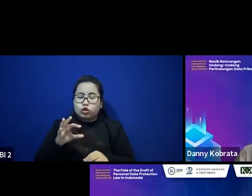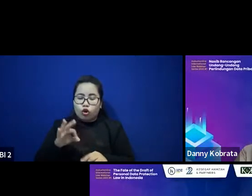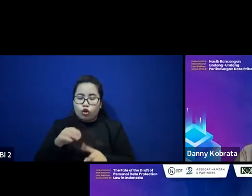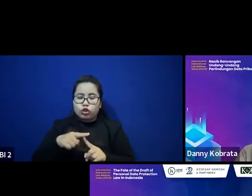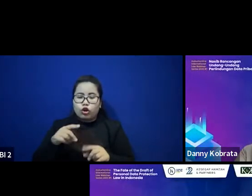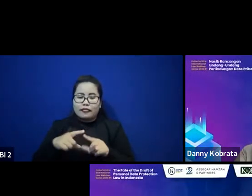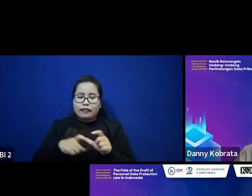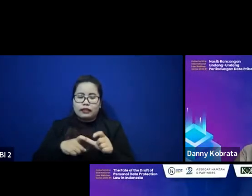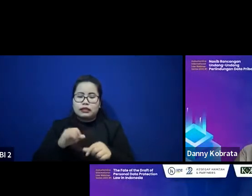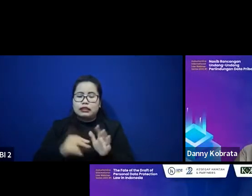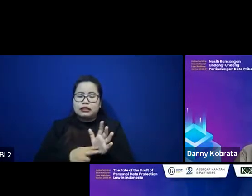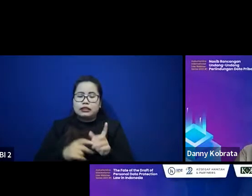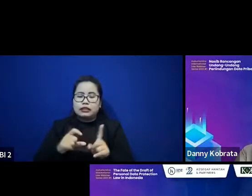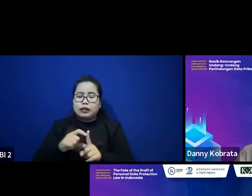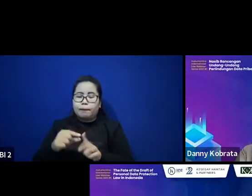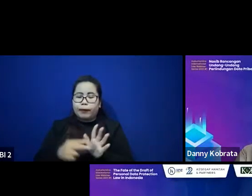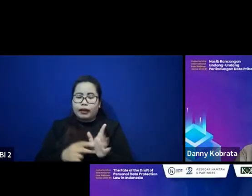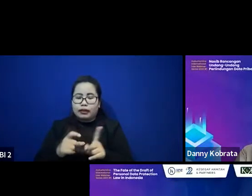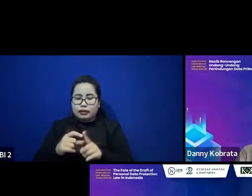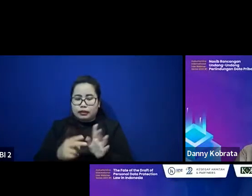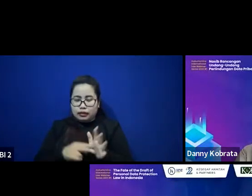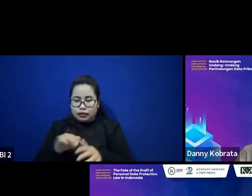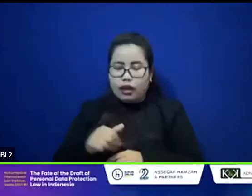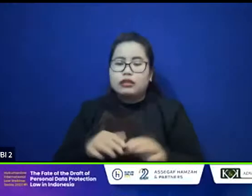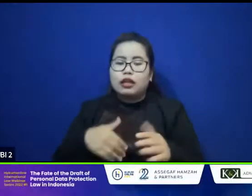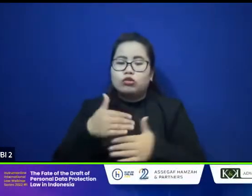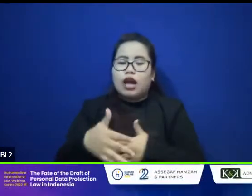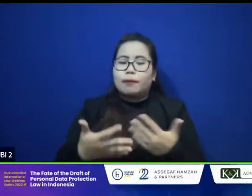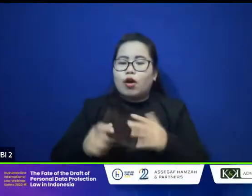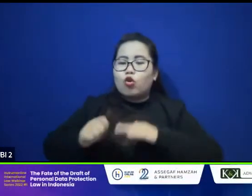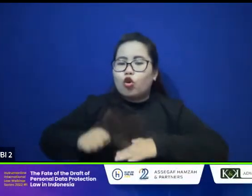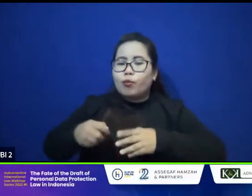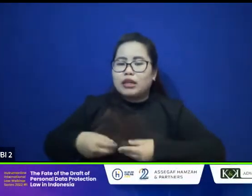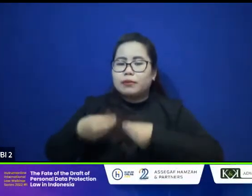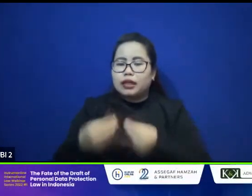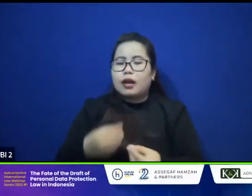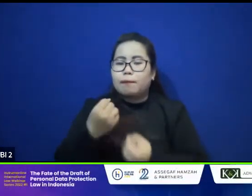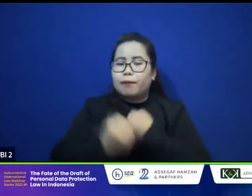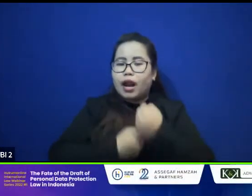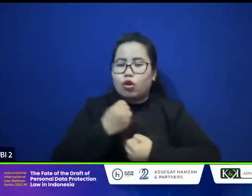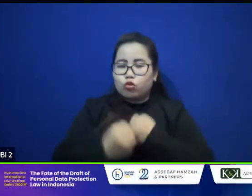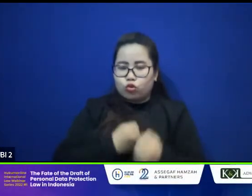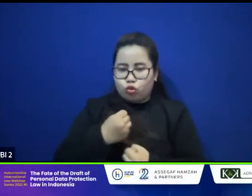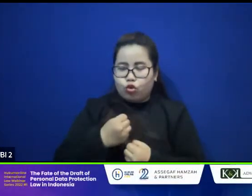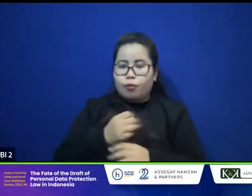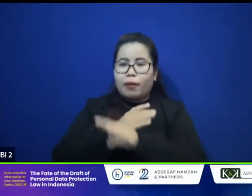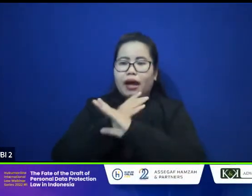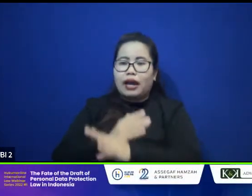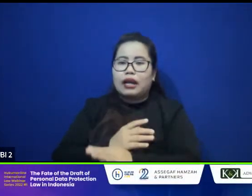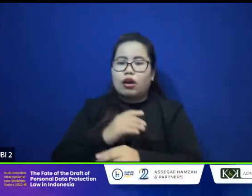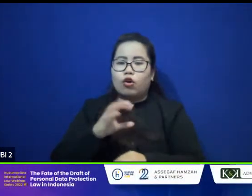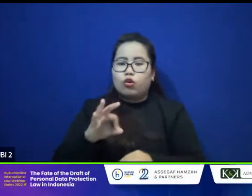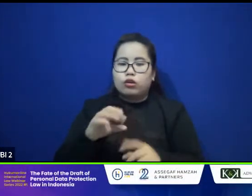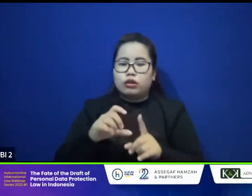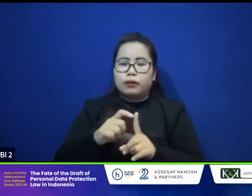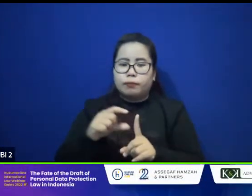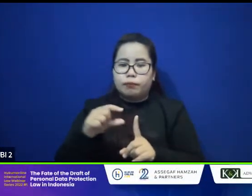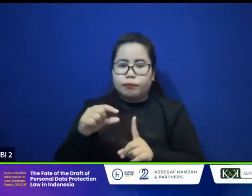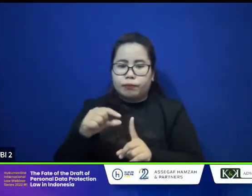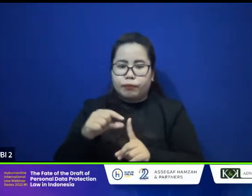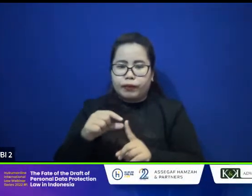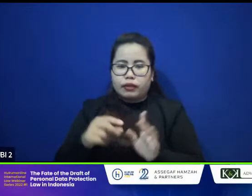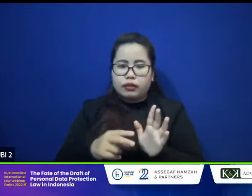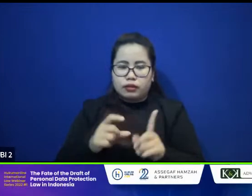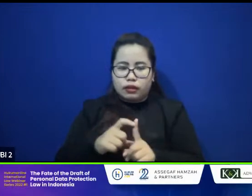sanksi yang diberikan terhadap para pelaku pelanggar PDP ini eh dan ketiga ini pertanyaannya Mbak Raisa